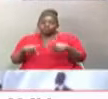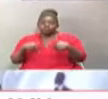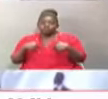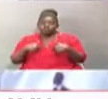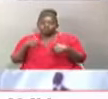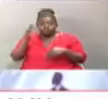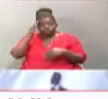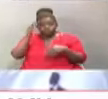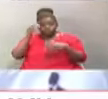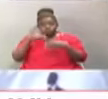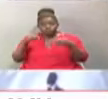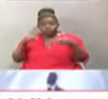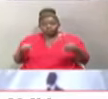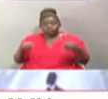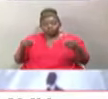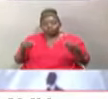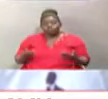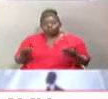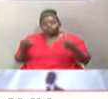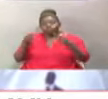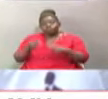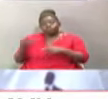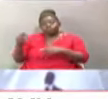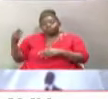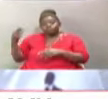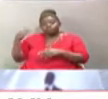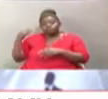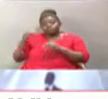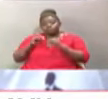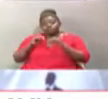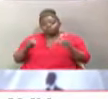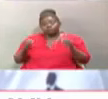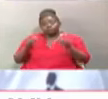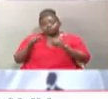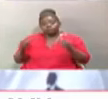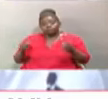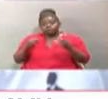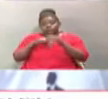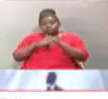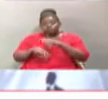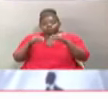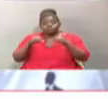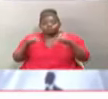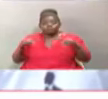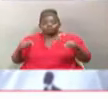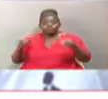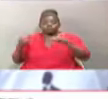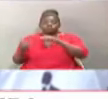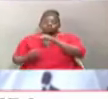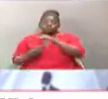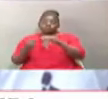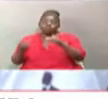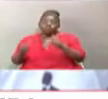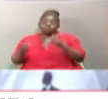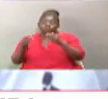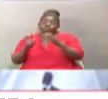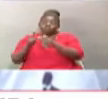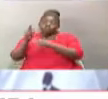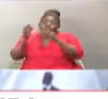Manyi nti Christmas tezikyabeeranga bwe zaabeeranga edda. Tugenda mu Christmas mu mbeera y'ebbeeyi y'ebintu